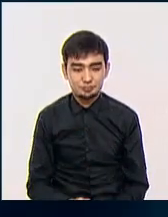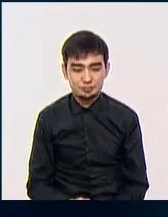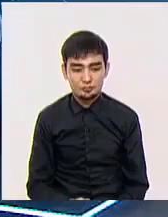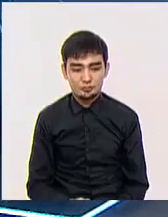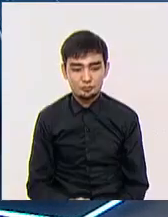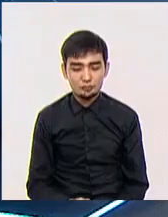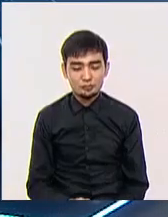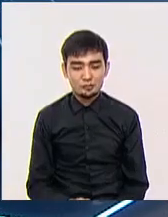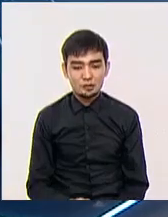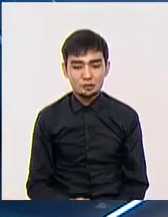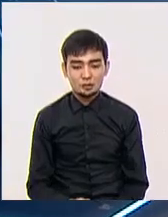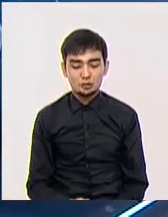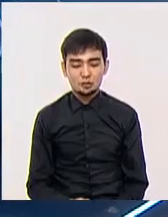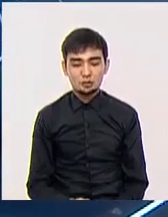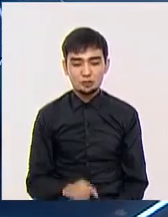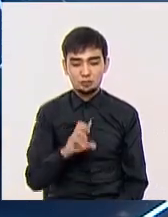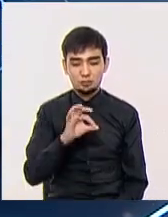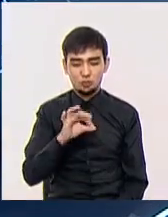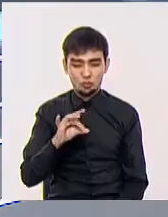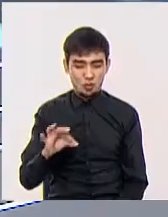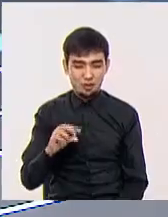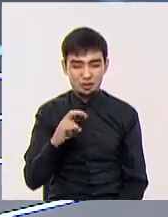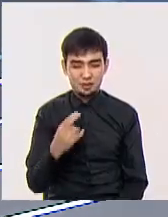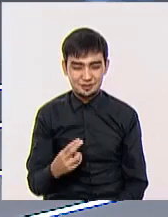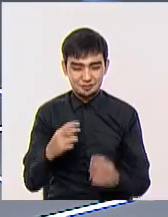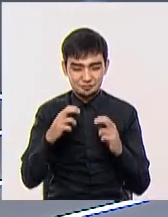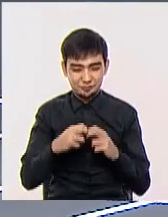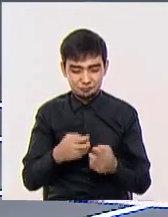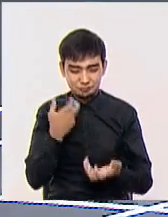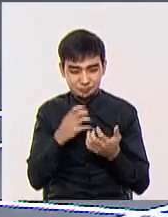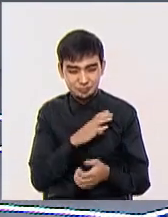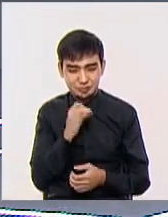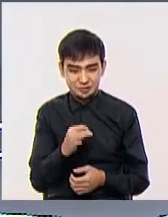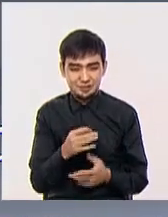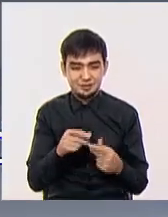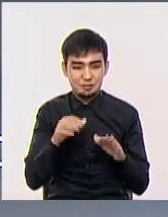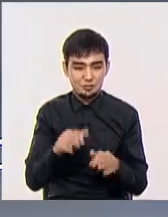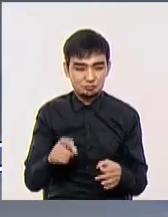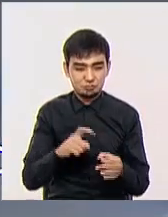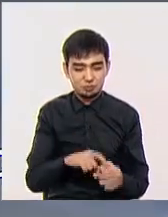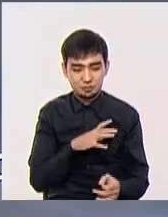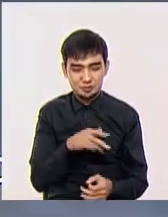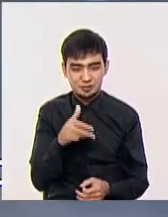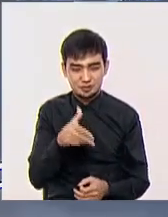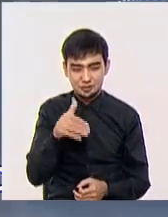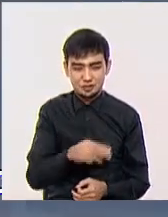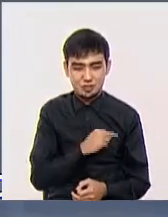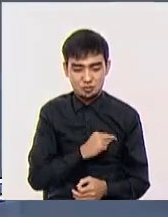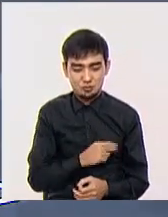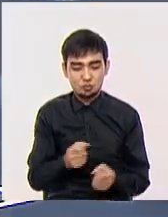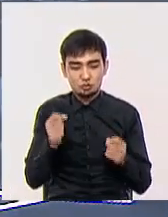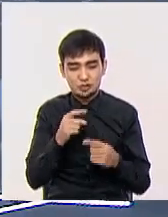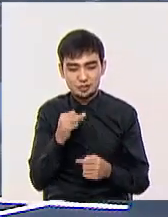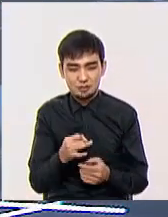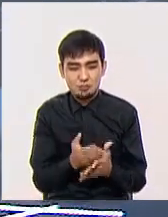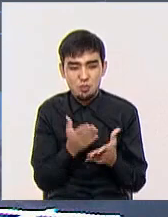итак берем национальной статистики провело исследование где были изучены данные почти 3000 работников и выяснила что